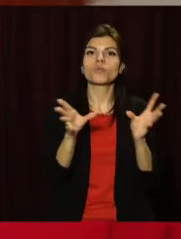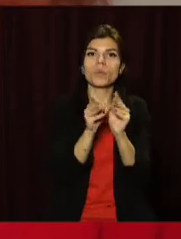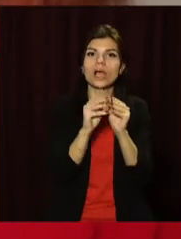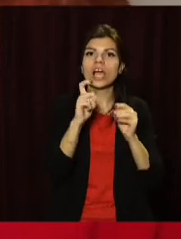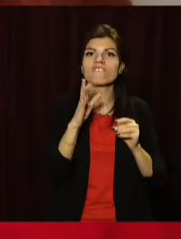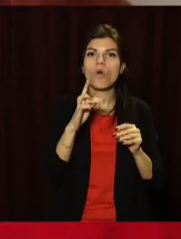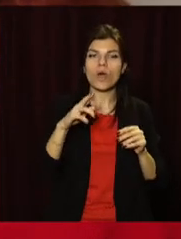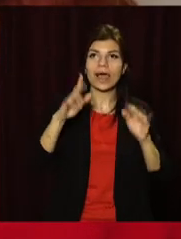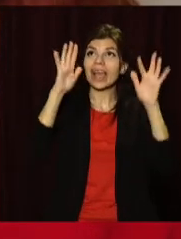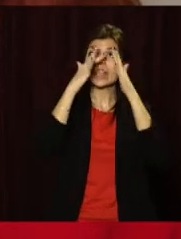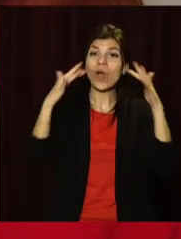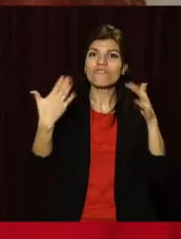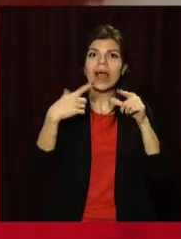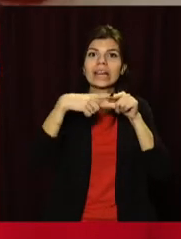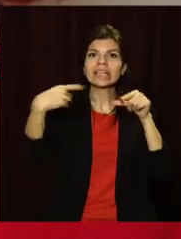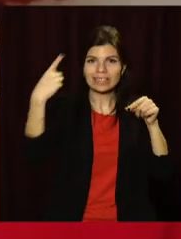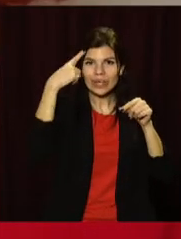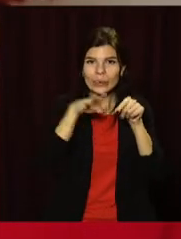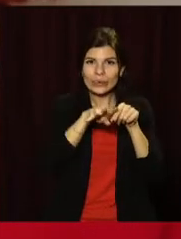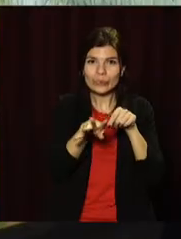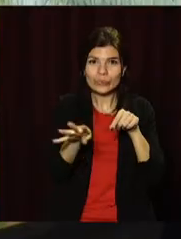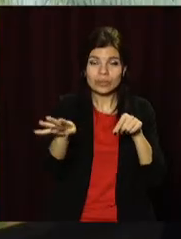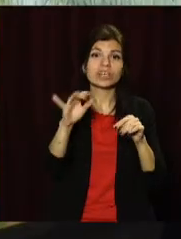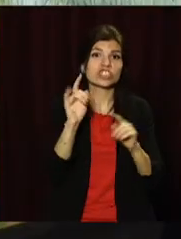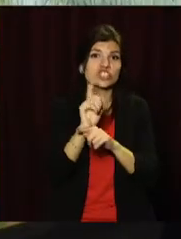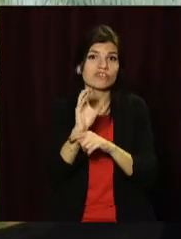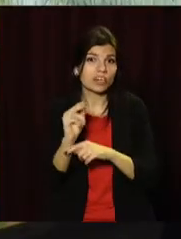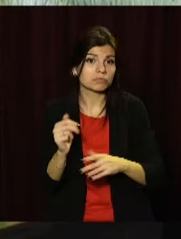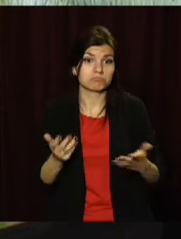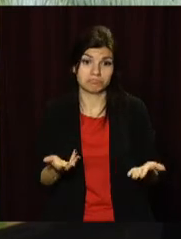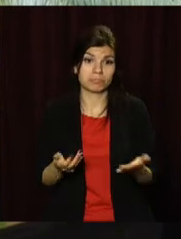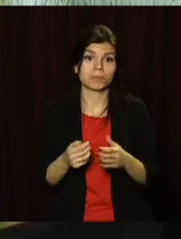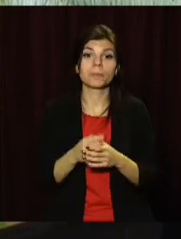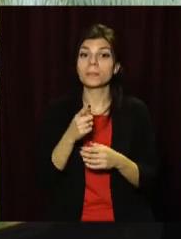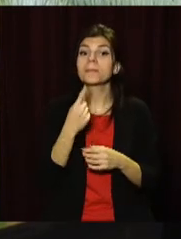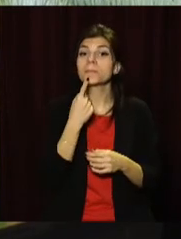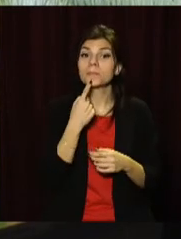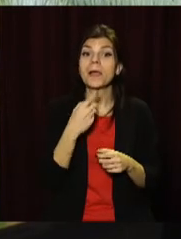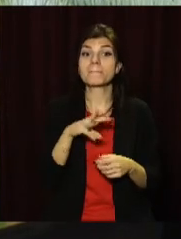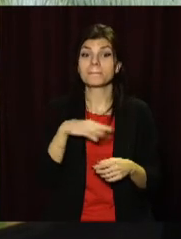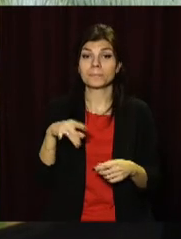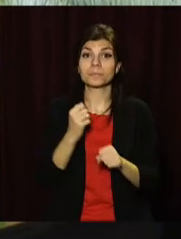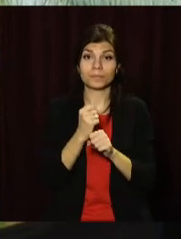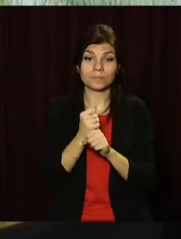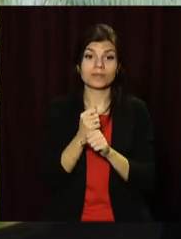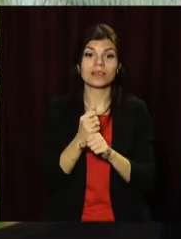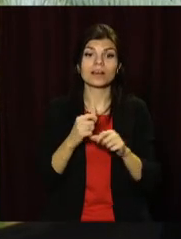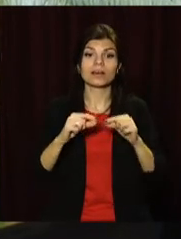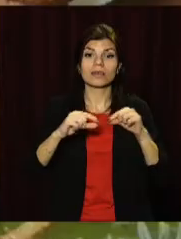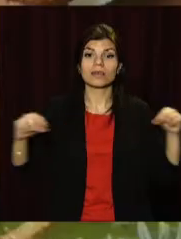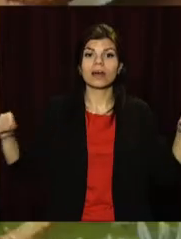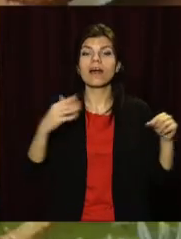просто нарядными лентами новогодними. И, конечно, свечи. Спробували змайструвати новорічний віночок і ми. Для цього взяли лозу